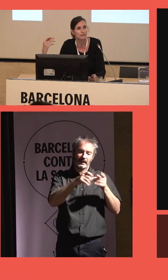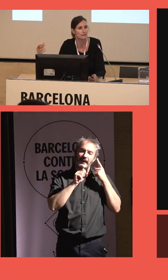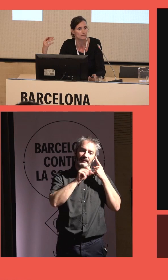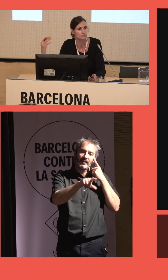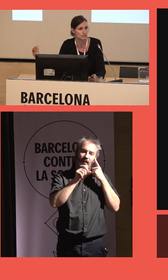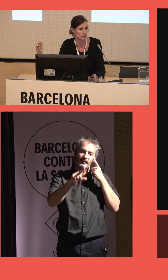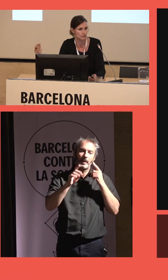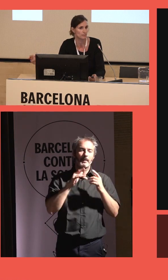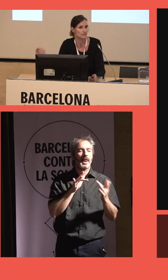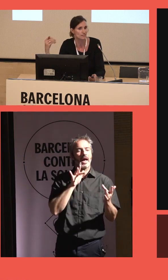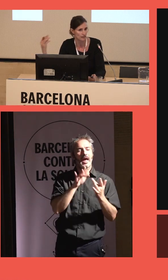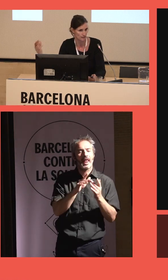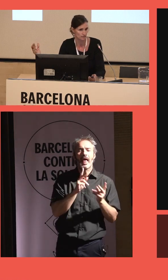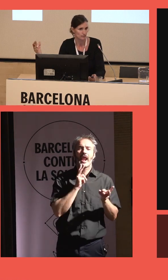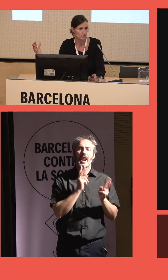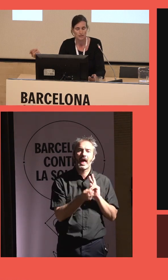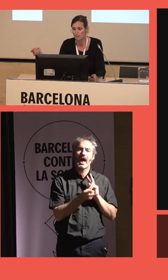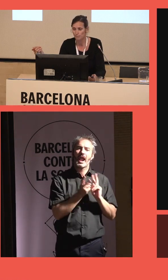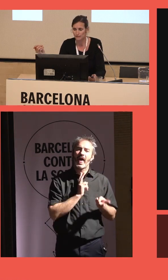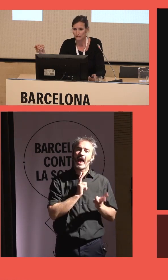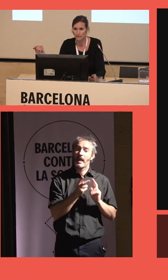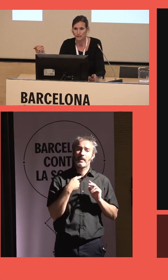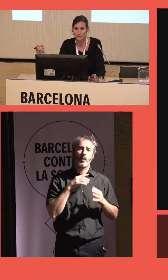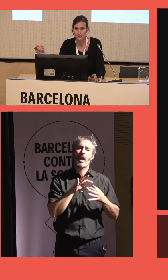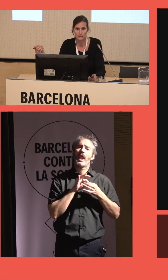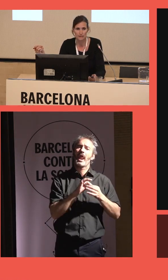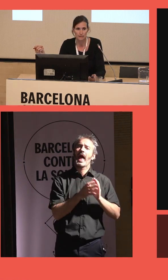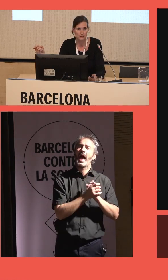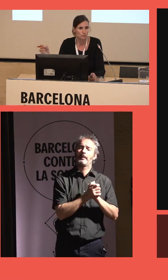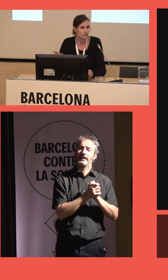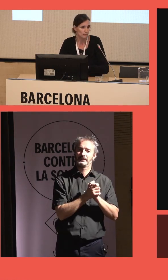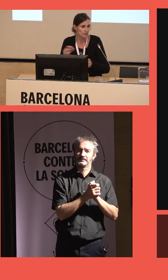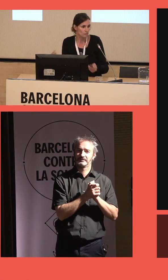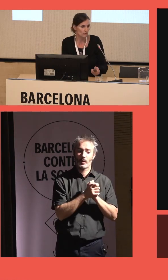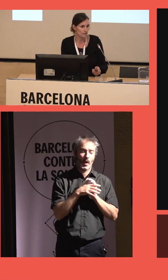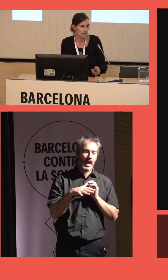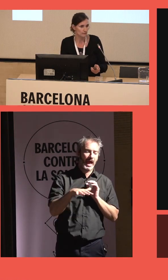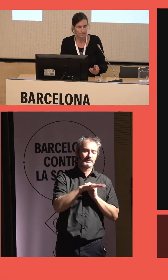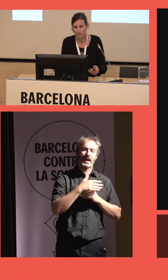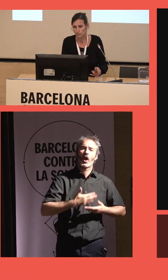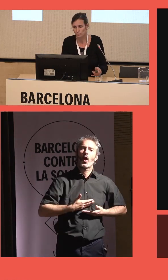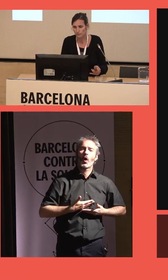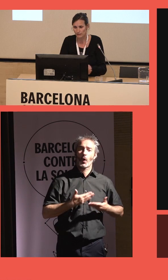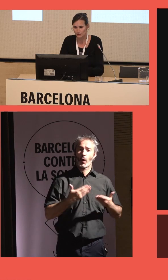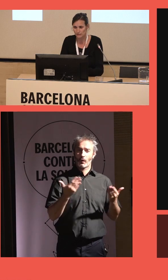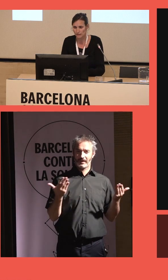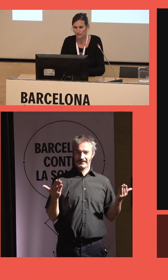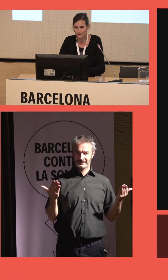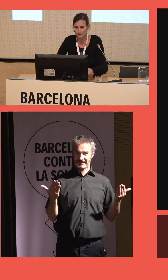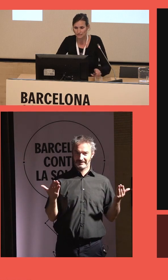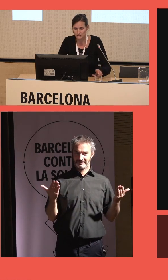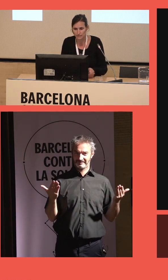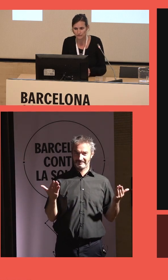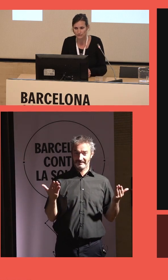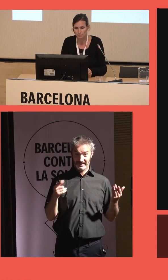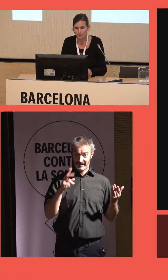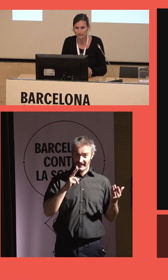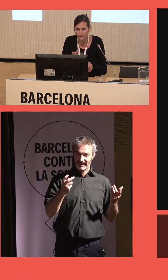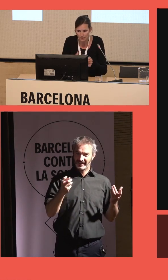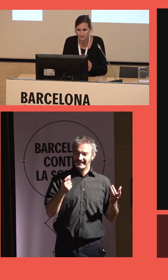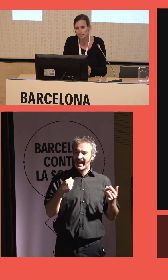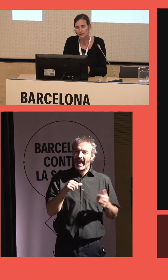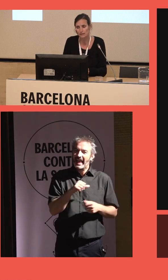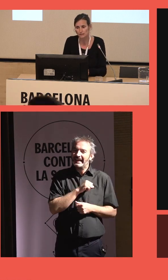per establir vincles d'amistat per xerrar per tenir un espai de confiança aquí cobrim aquesta necessitat d